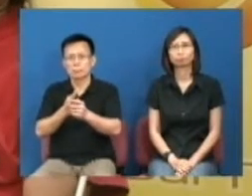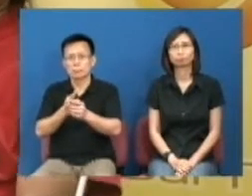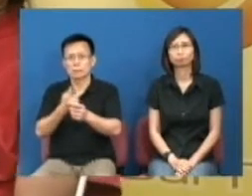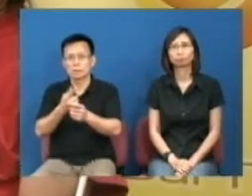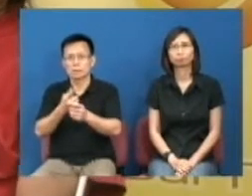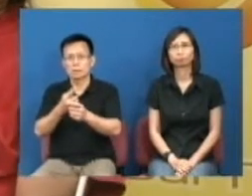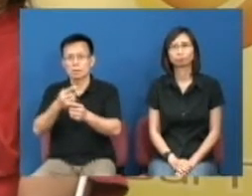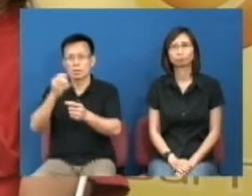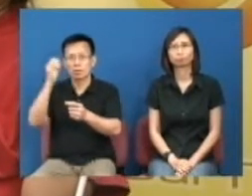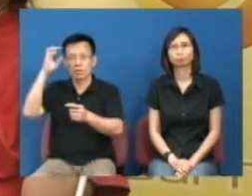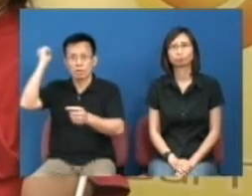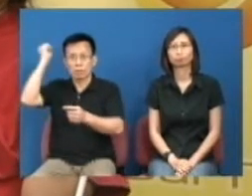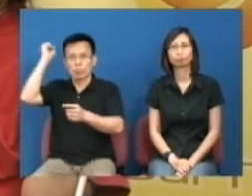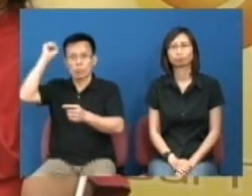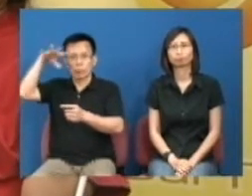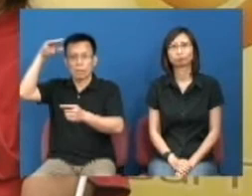物